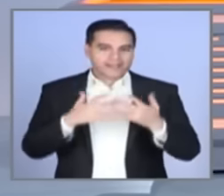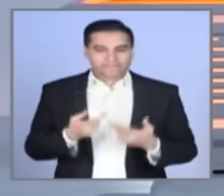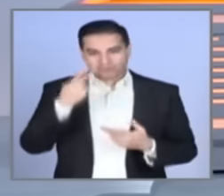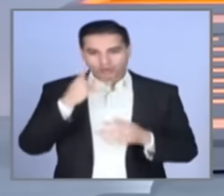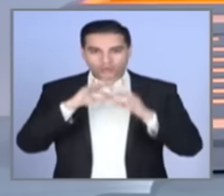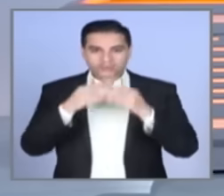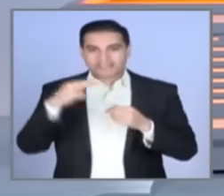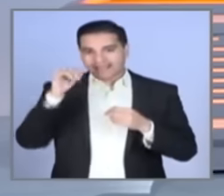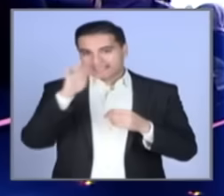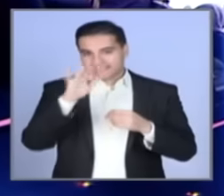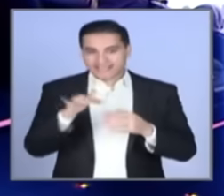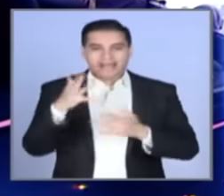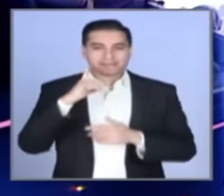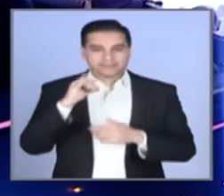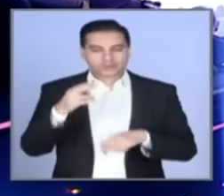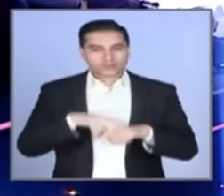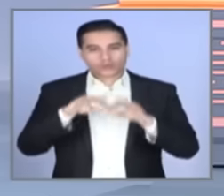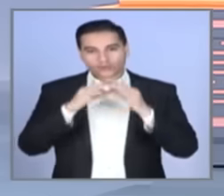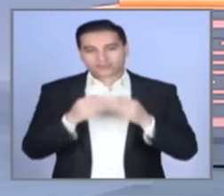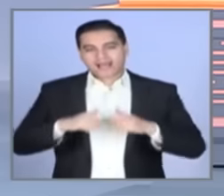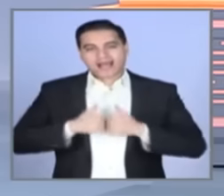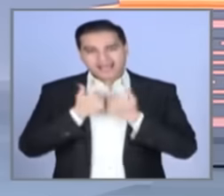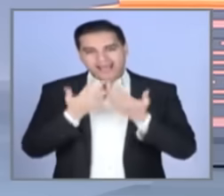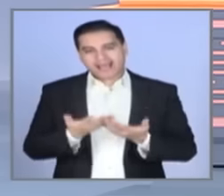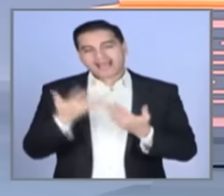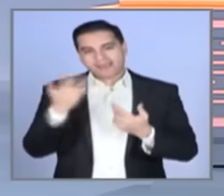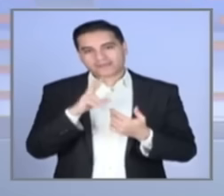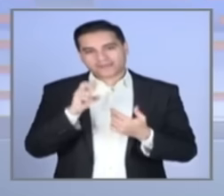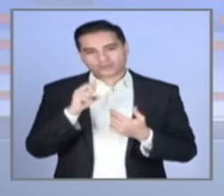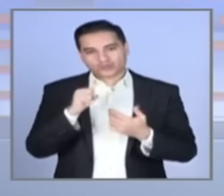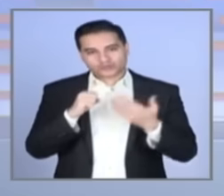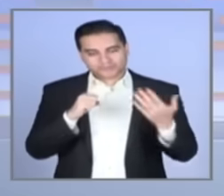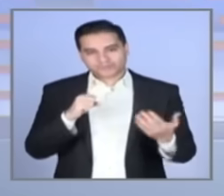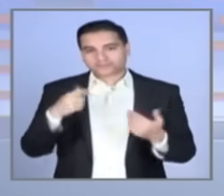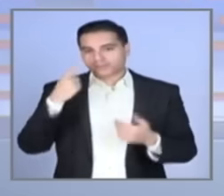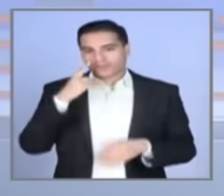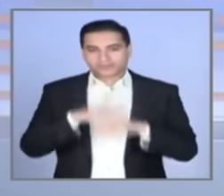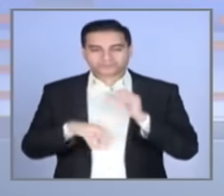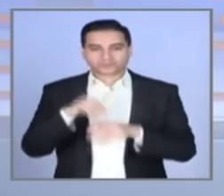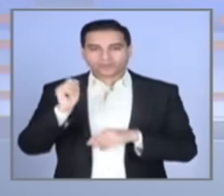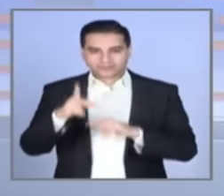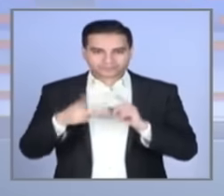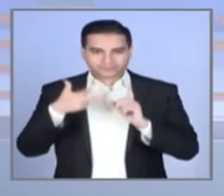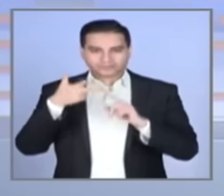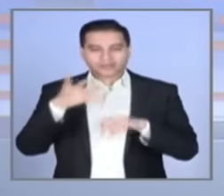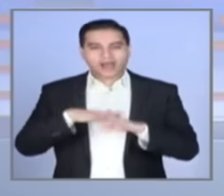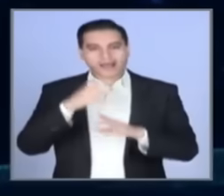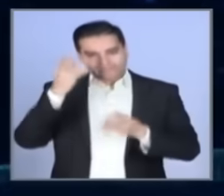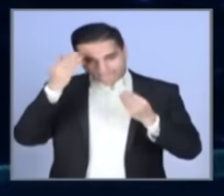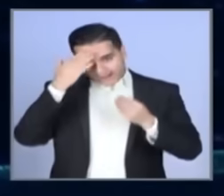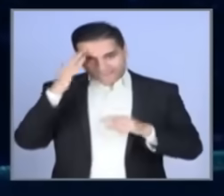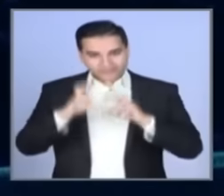عائلة عيسى 50، عائلة الحياة 25. ودلوقتي مع الفقرة الثانية، فقرة